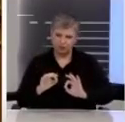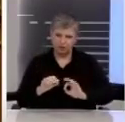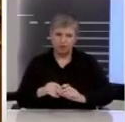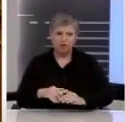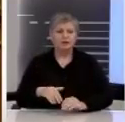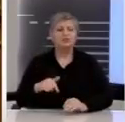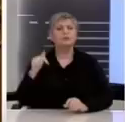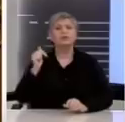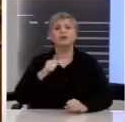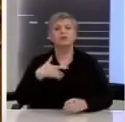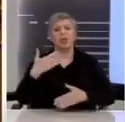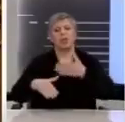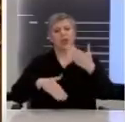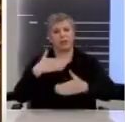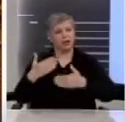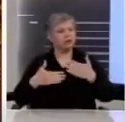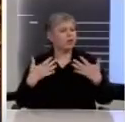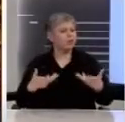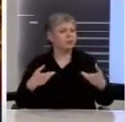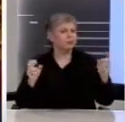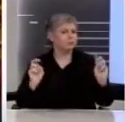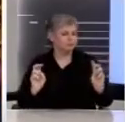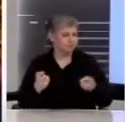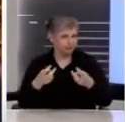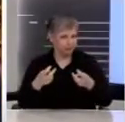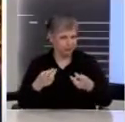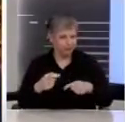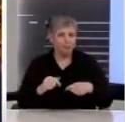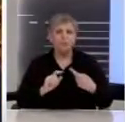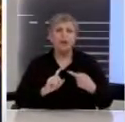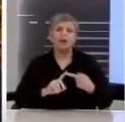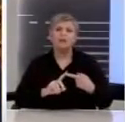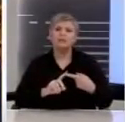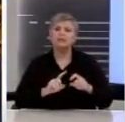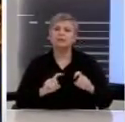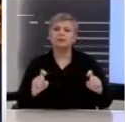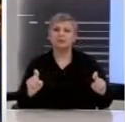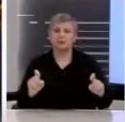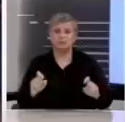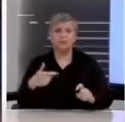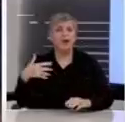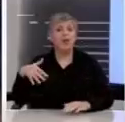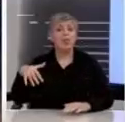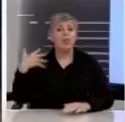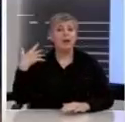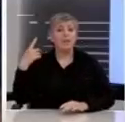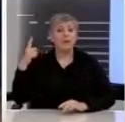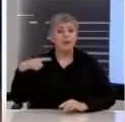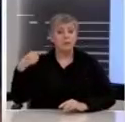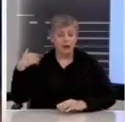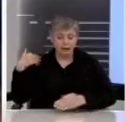όμως, κύριε Μητσοτάκη, αναδείχθηκε ένα πράγμα. Αναδείχθηκε ότι εδώ και 15 μέρες